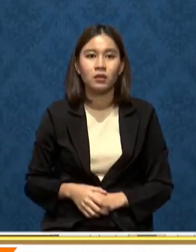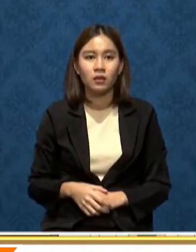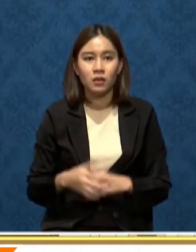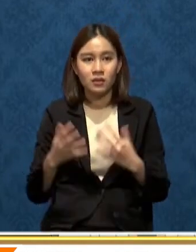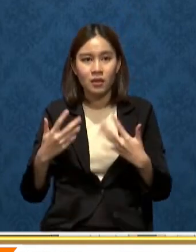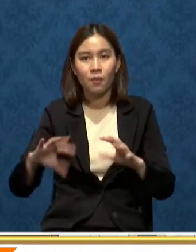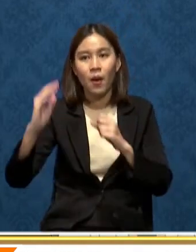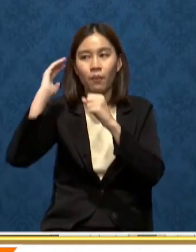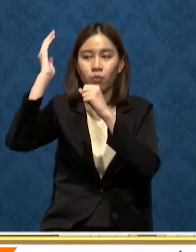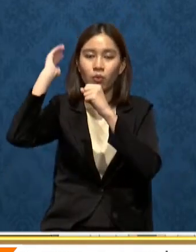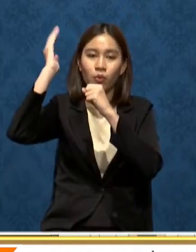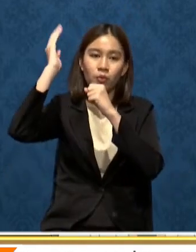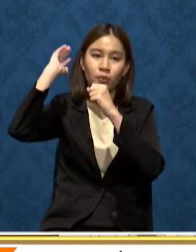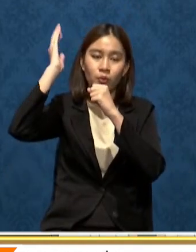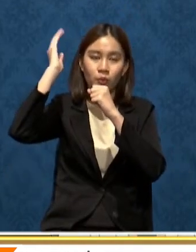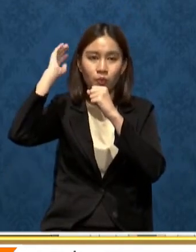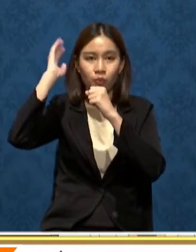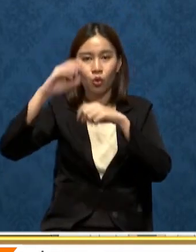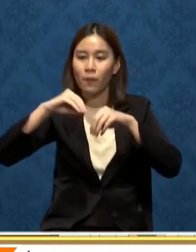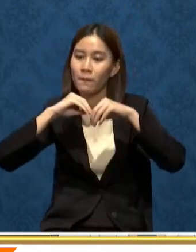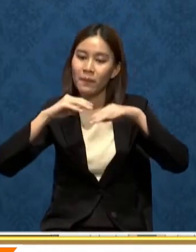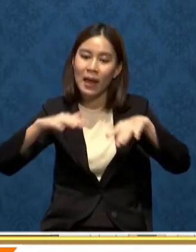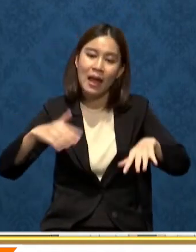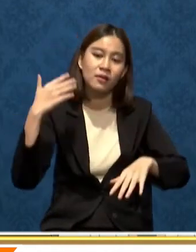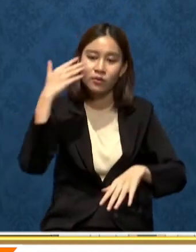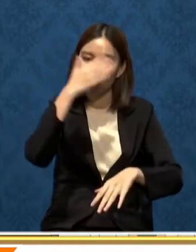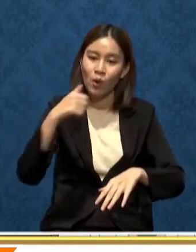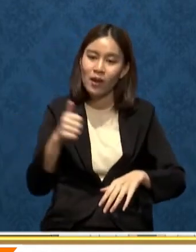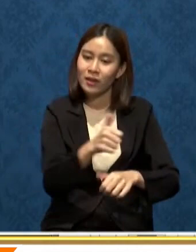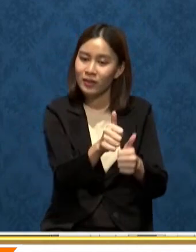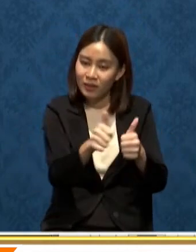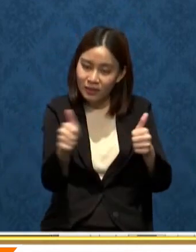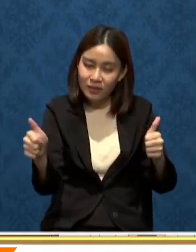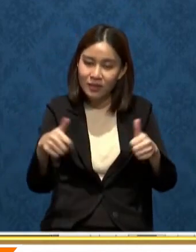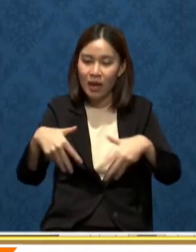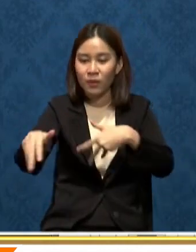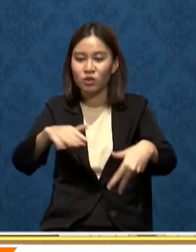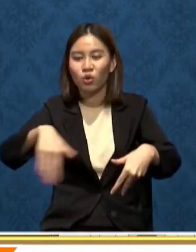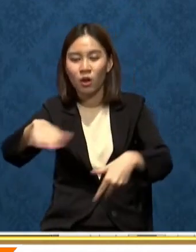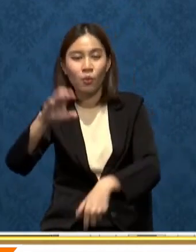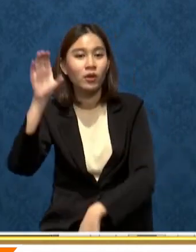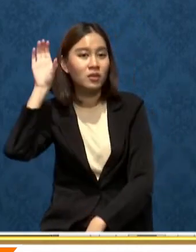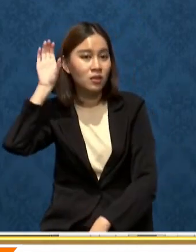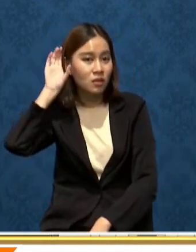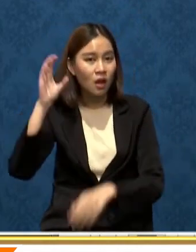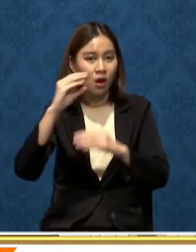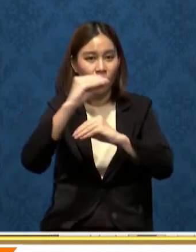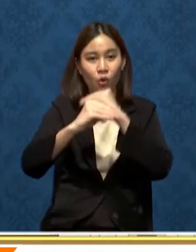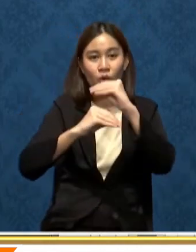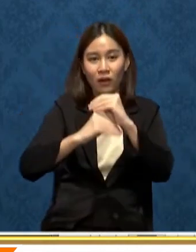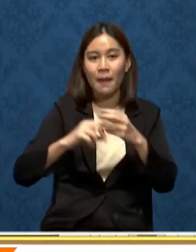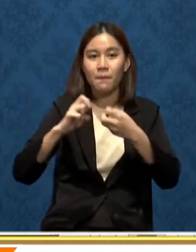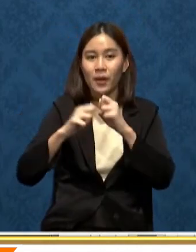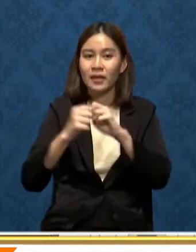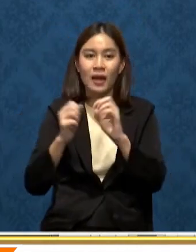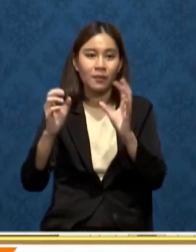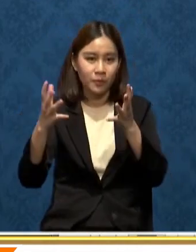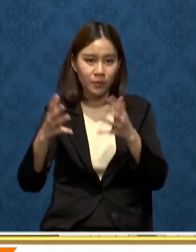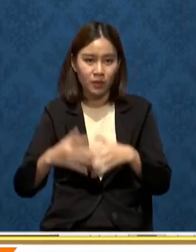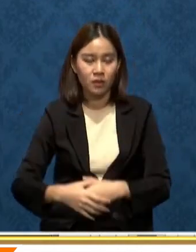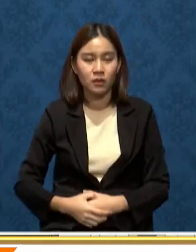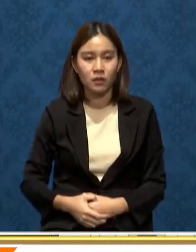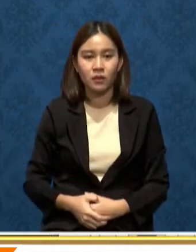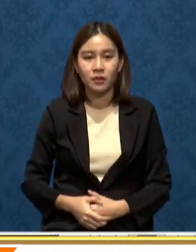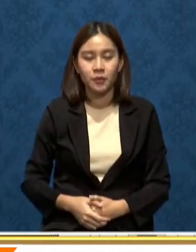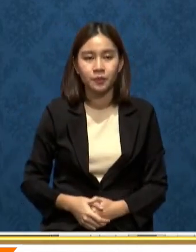ท่านมาพูดปาวๆๆก่าวทะแงอย่างสวยหรูเพื่อให้ประชาชนหมเชื่อว่าโงการขท่านไ้ที่ติขอสได์ถดไปคร